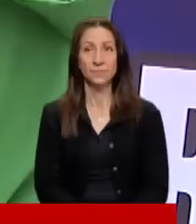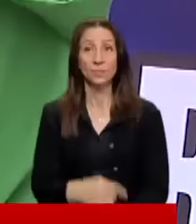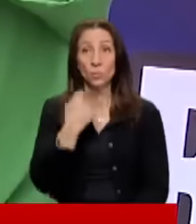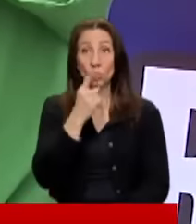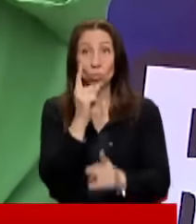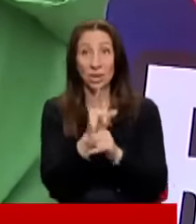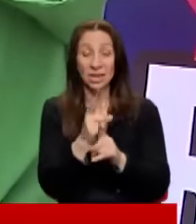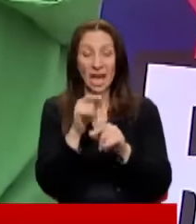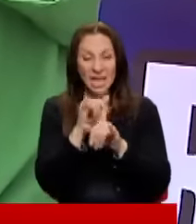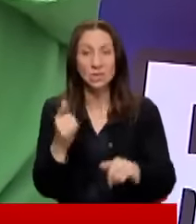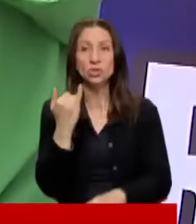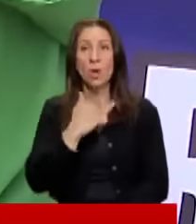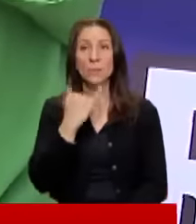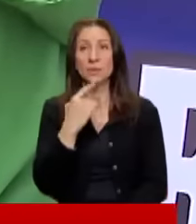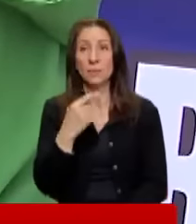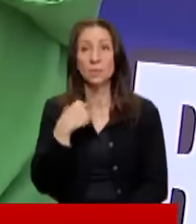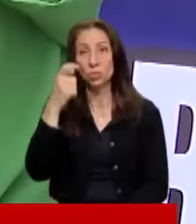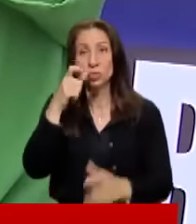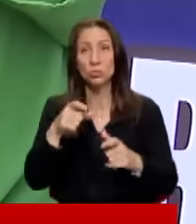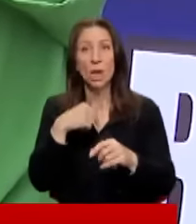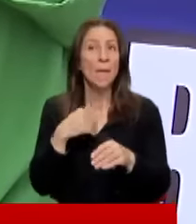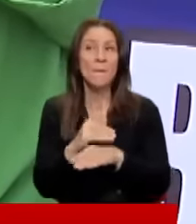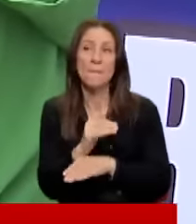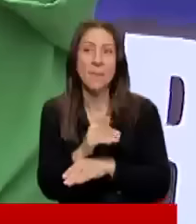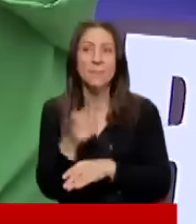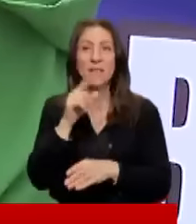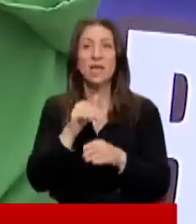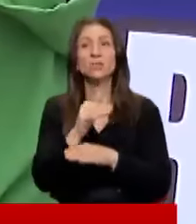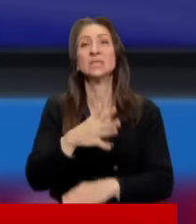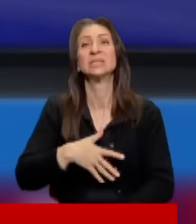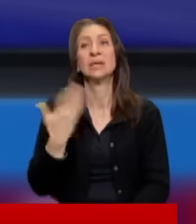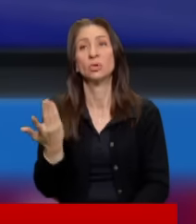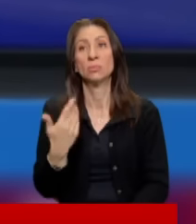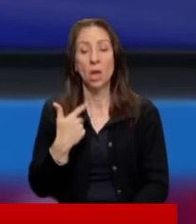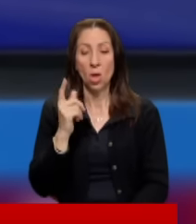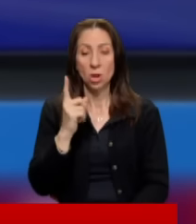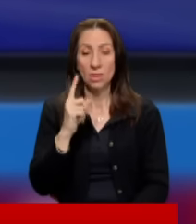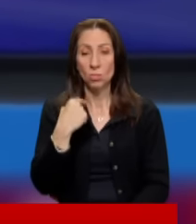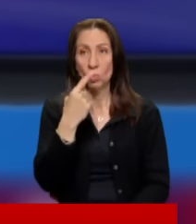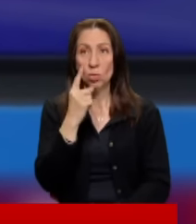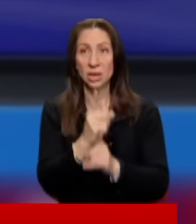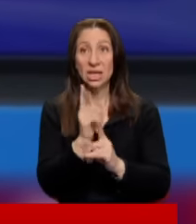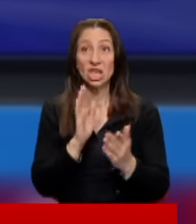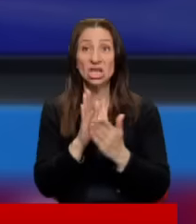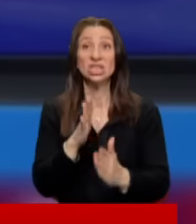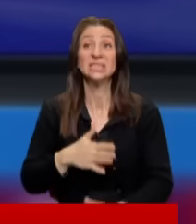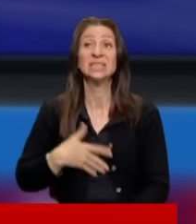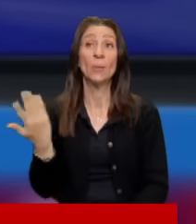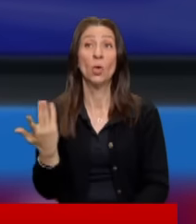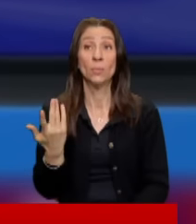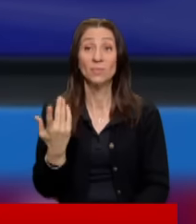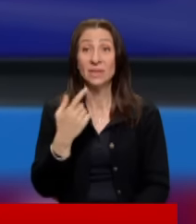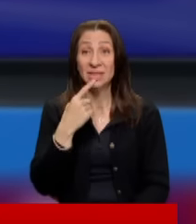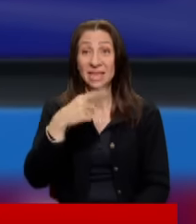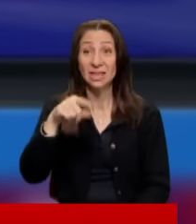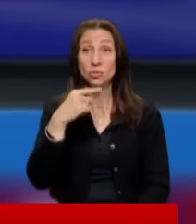mülakat eşittir torpil demektir biz bu ülkede bunu yaşadık Bir daha yaşamak istemiyoruz Ben öğretmenlikle mülakata karşıyım istemiyorum